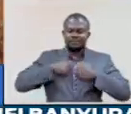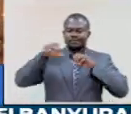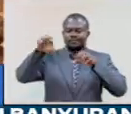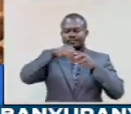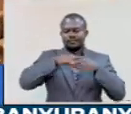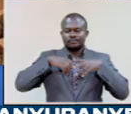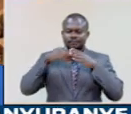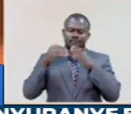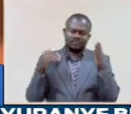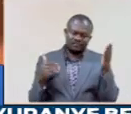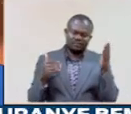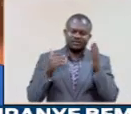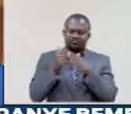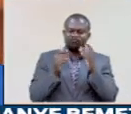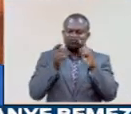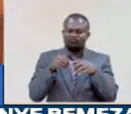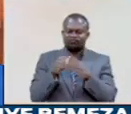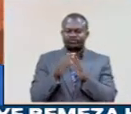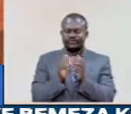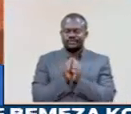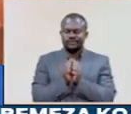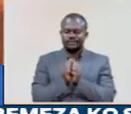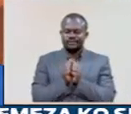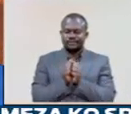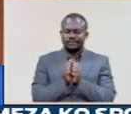aho babaga mbere yo kuza muri uyu mudugudu